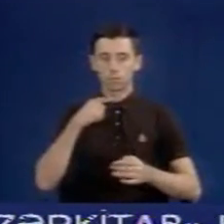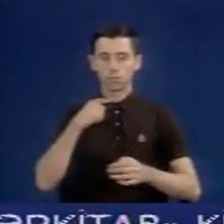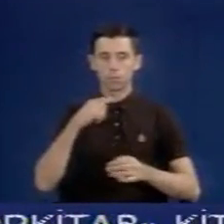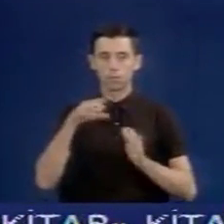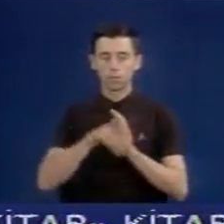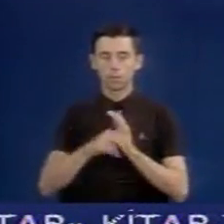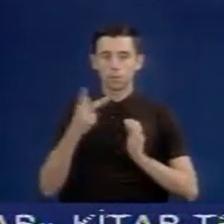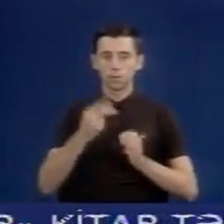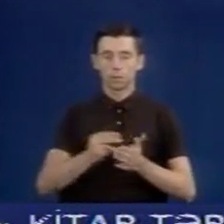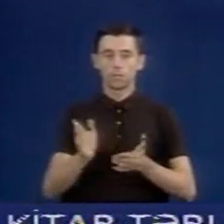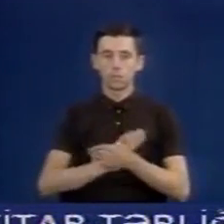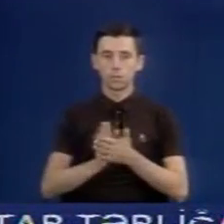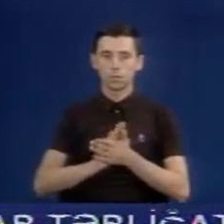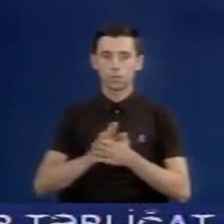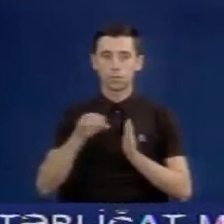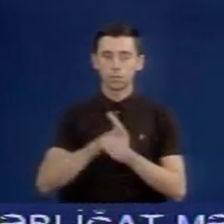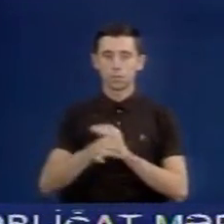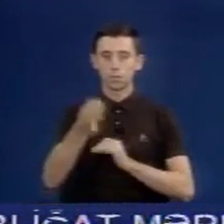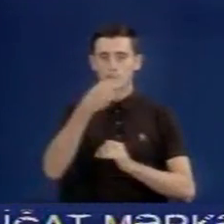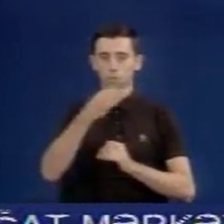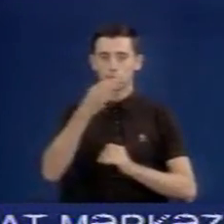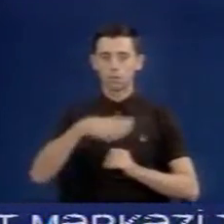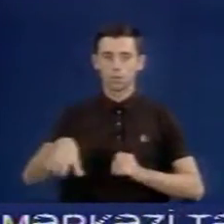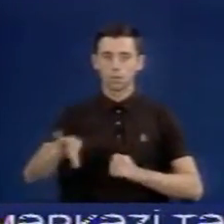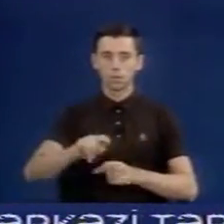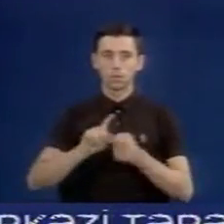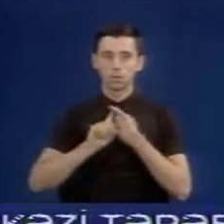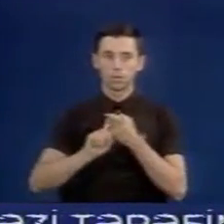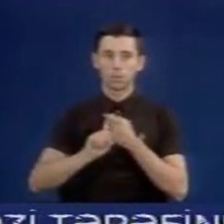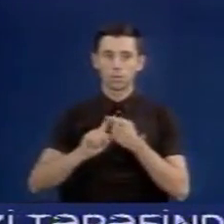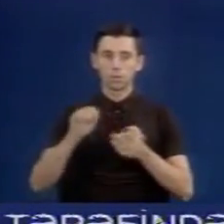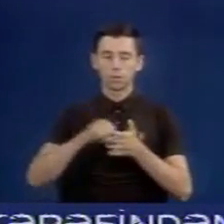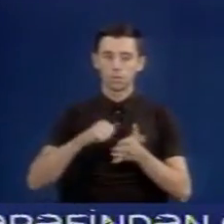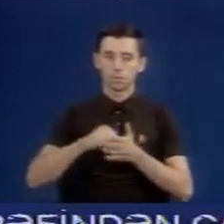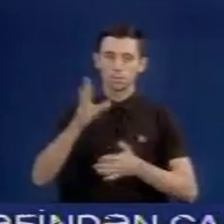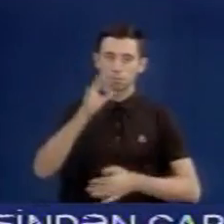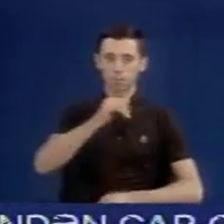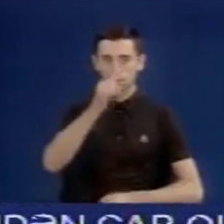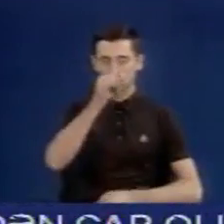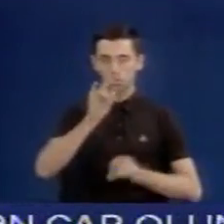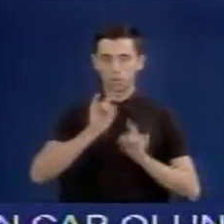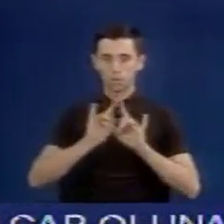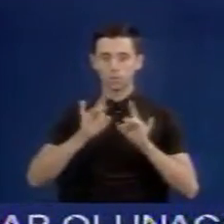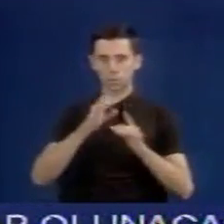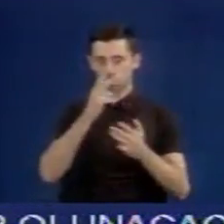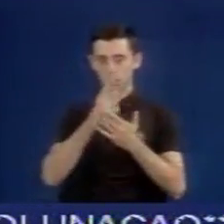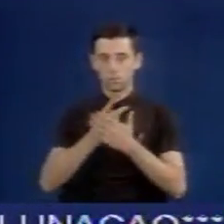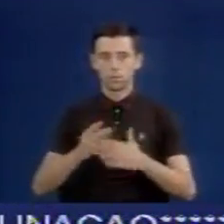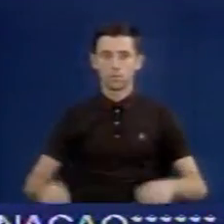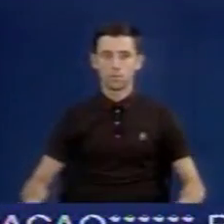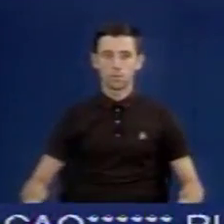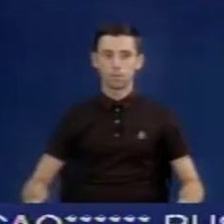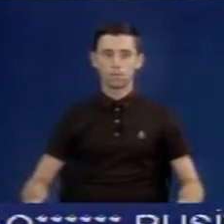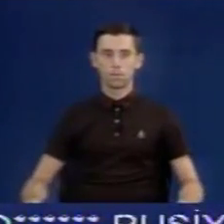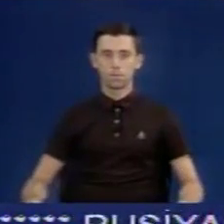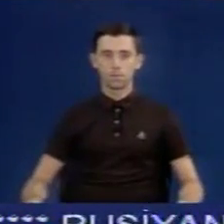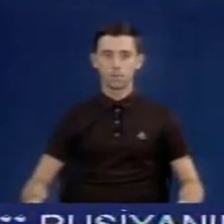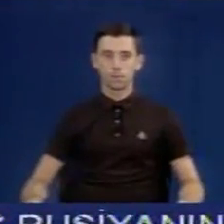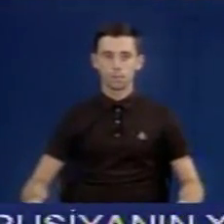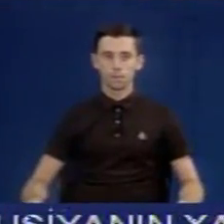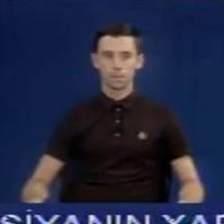də dezinfeksiya üçün nəzərdə tutulan dərman vasitələri zəhərlənməyə səbəb ola bilərmi? Bu sujetdə araşdırılıb, gəlin izləyək.